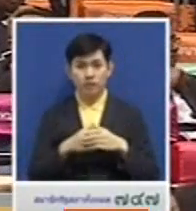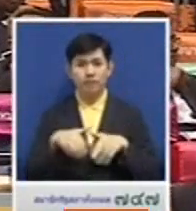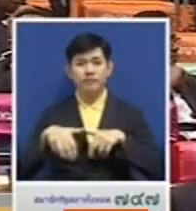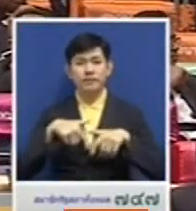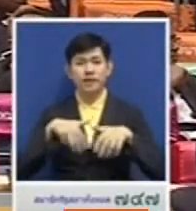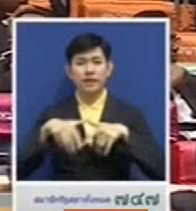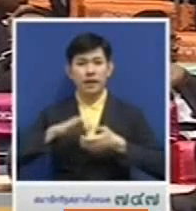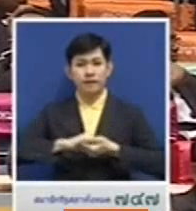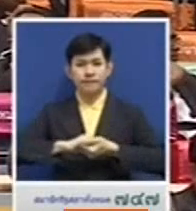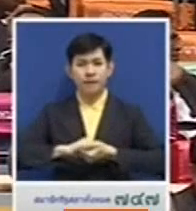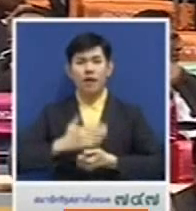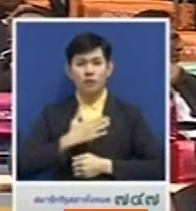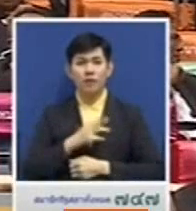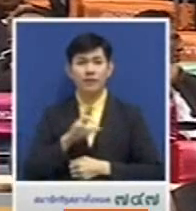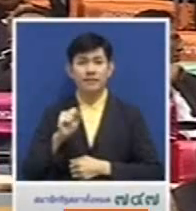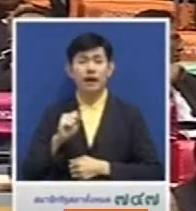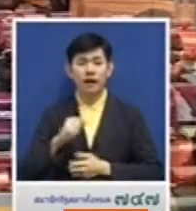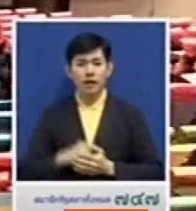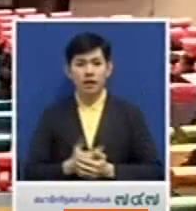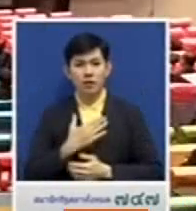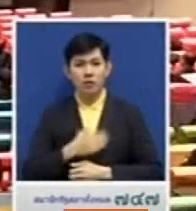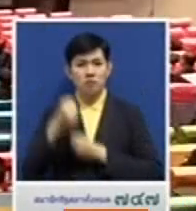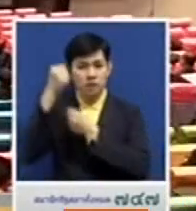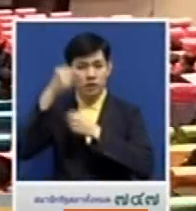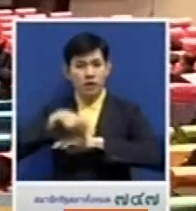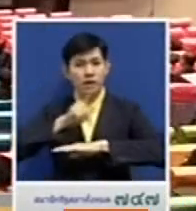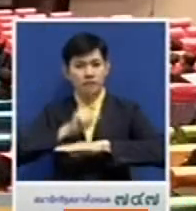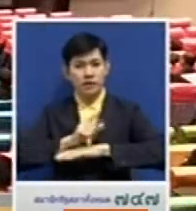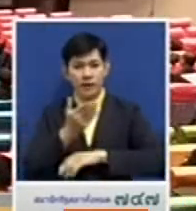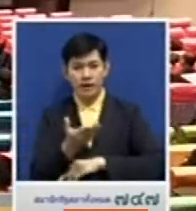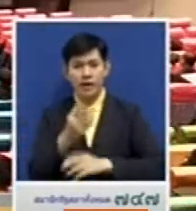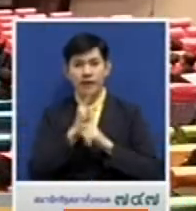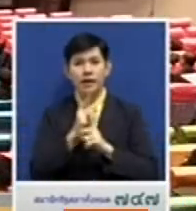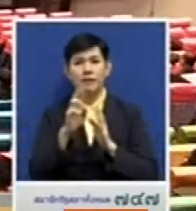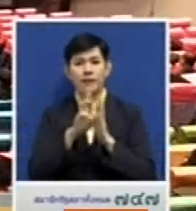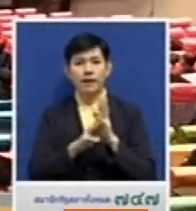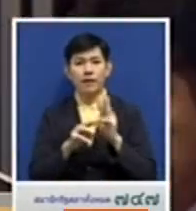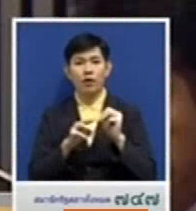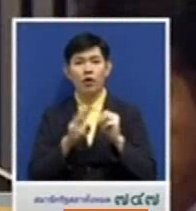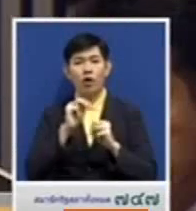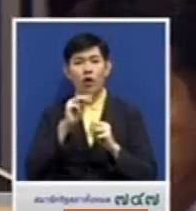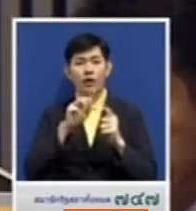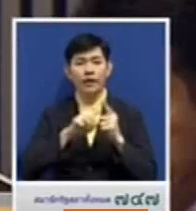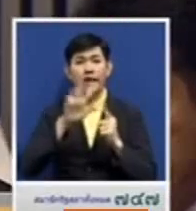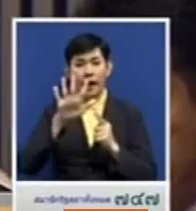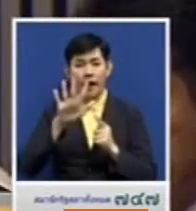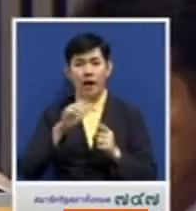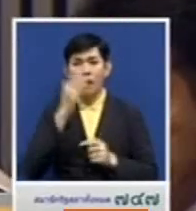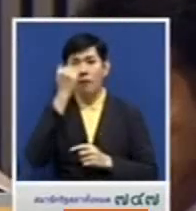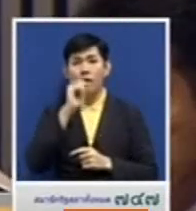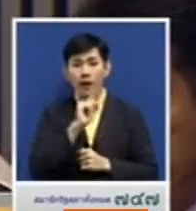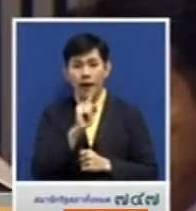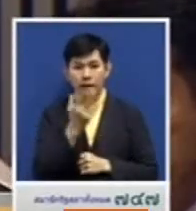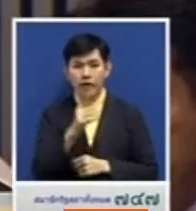สมาชิกรัฐสภาผมประท้วงท่านประธานตามข้อ5นะครับเพราะว่าท่าน